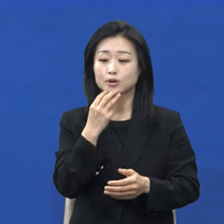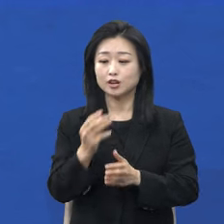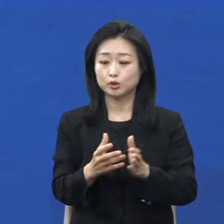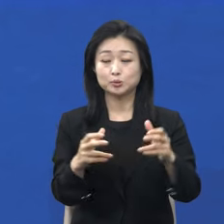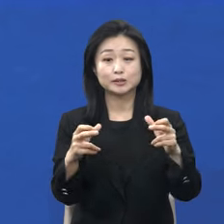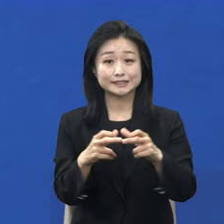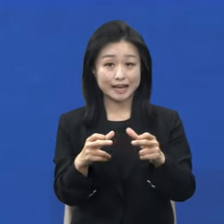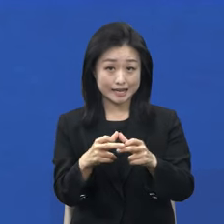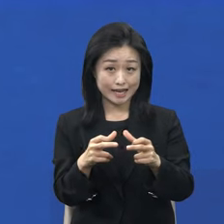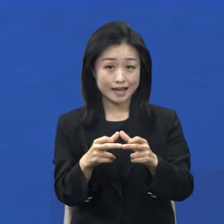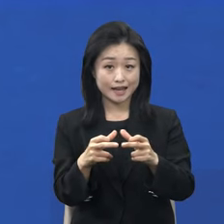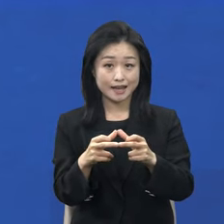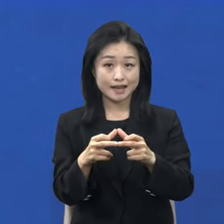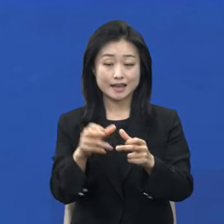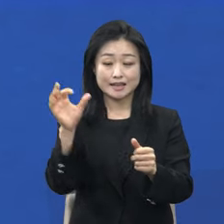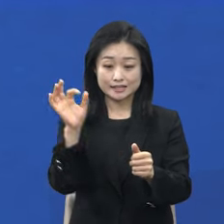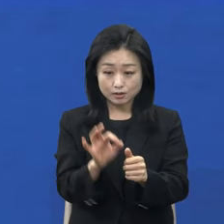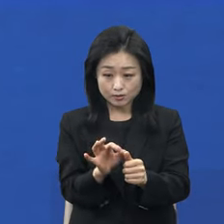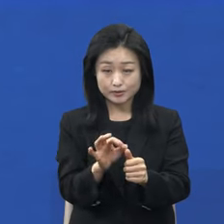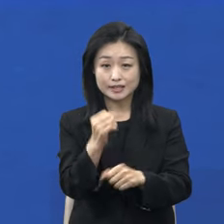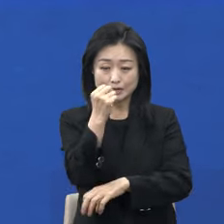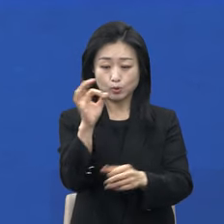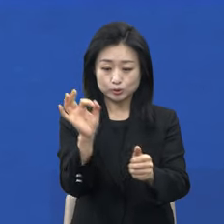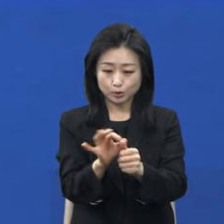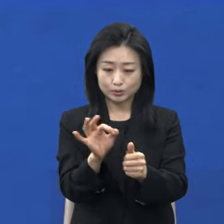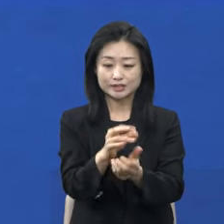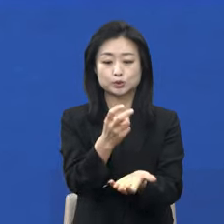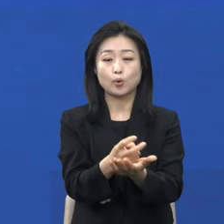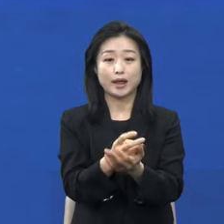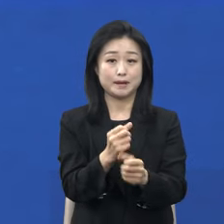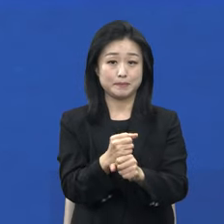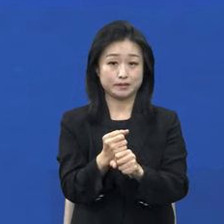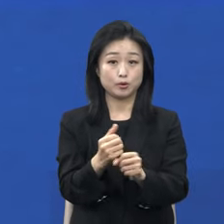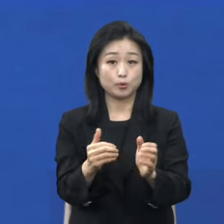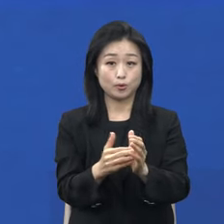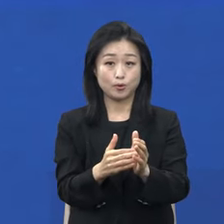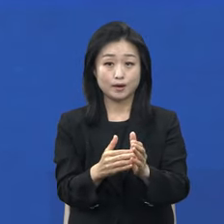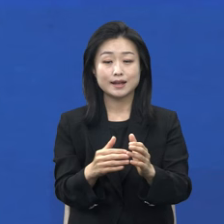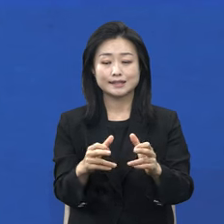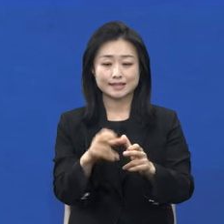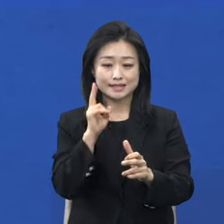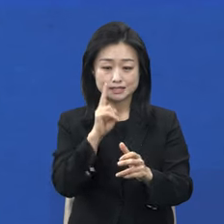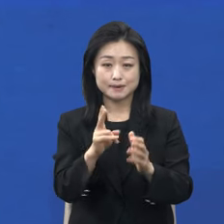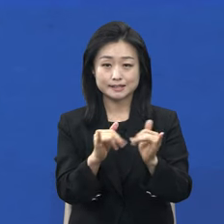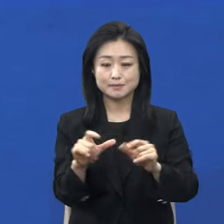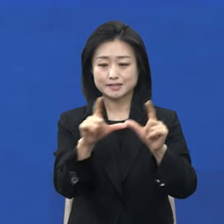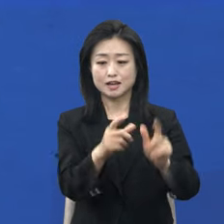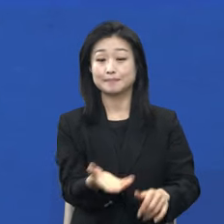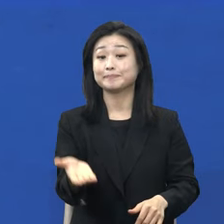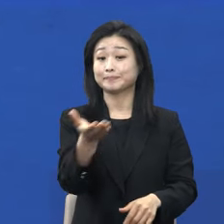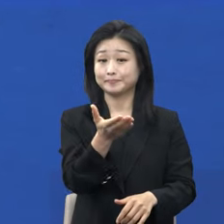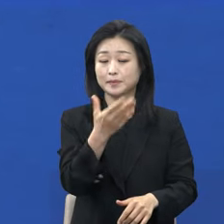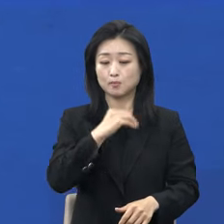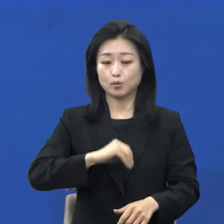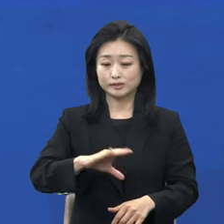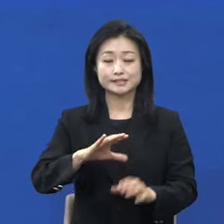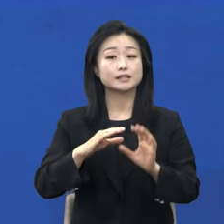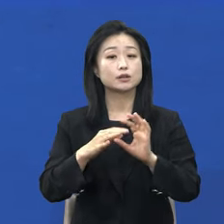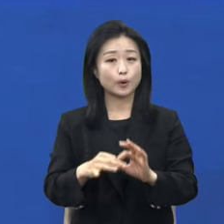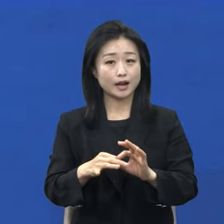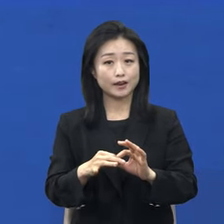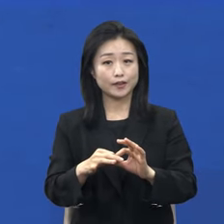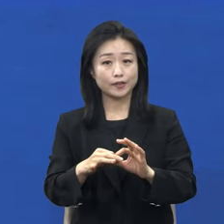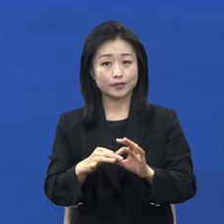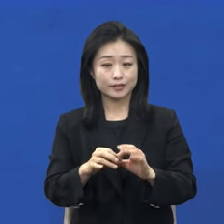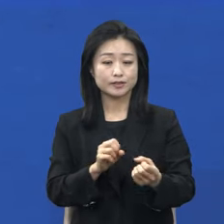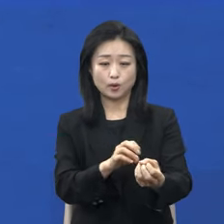장애인 기회소득 지원조례를 제정하여 중증장애인들의 삶의 가치를 높였고 장애인 복지 현안을 위한